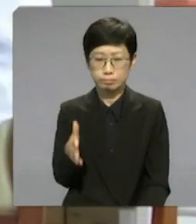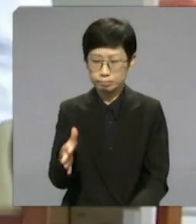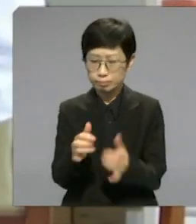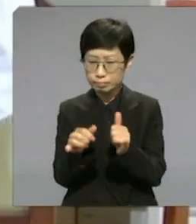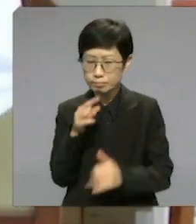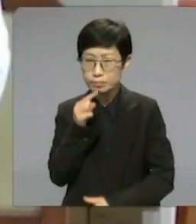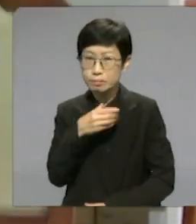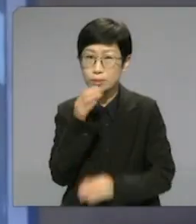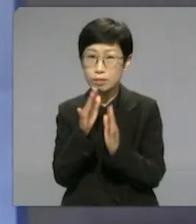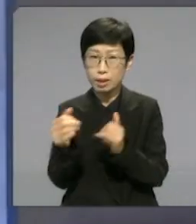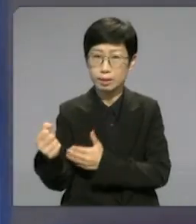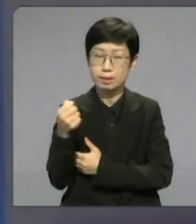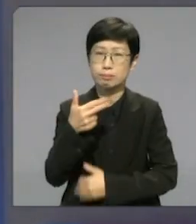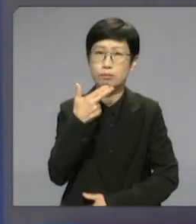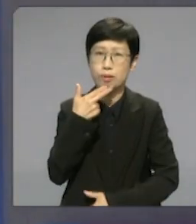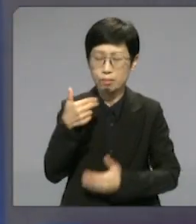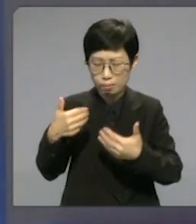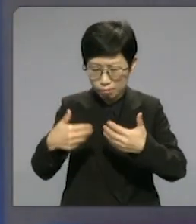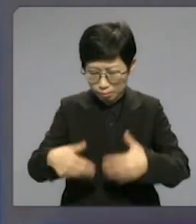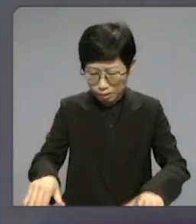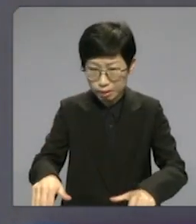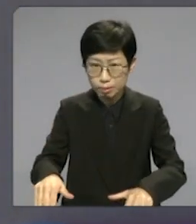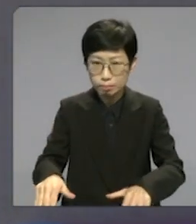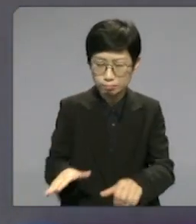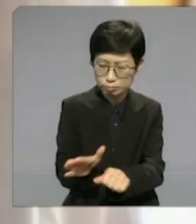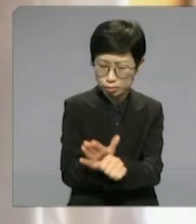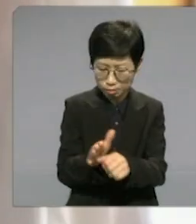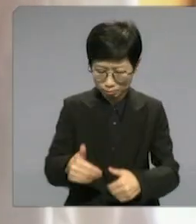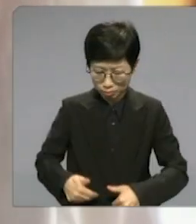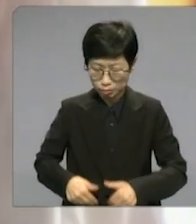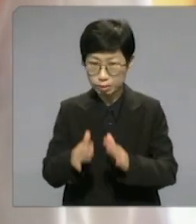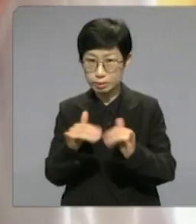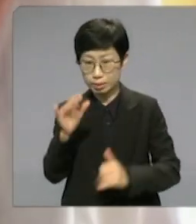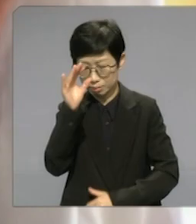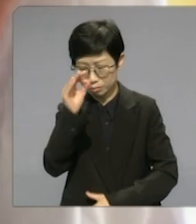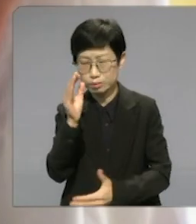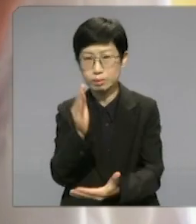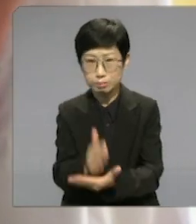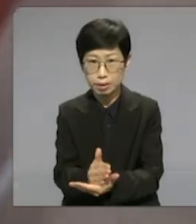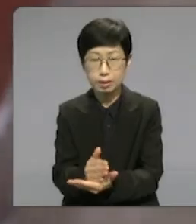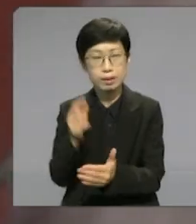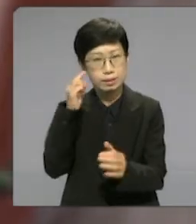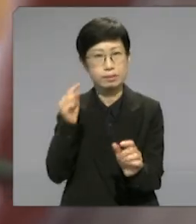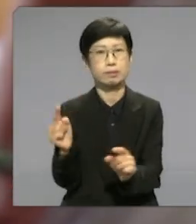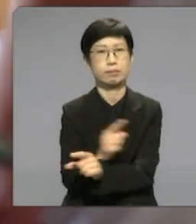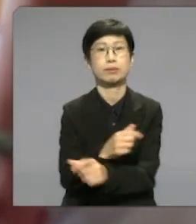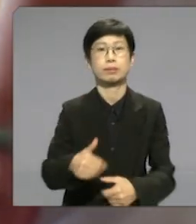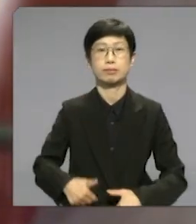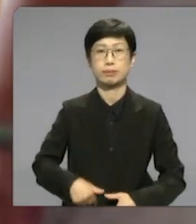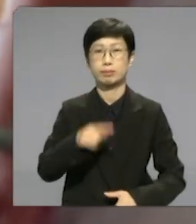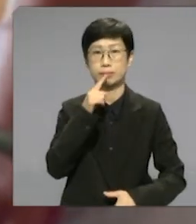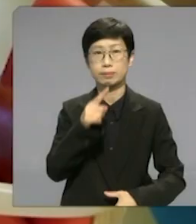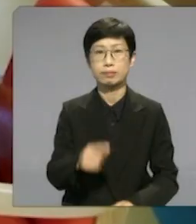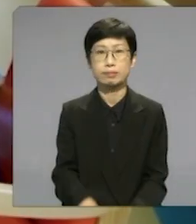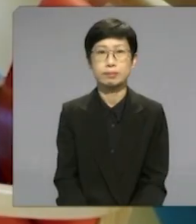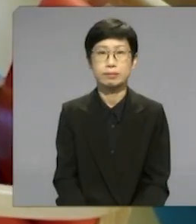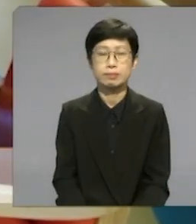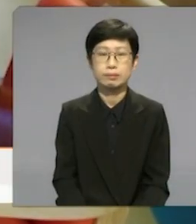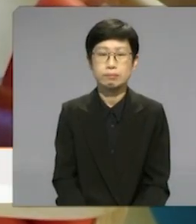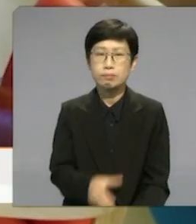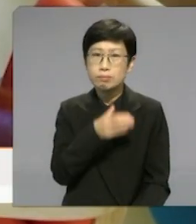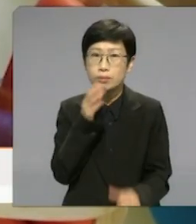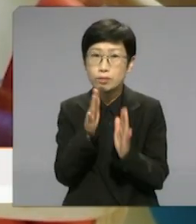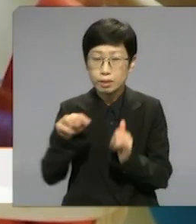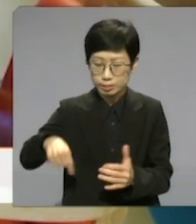전문가들은 노인을 힘없고 무기력하며 부양받아야 할 집단으로 보는 사회적 인식도 변해야 한다고 주문합니다.